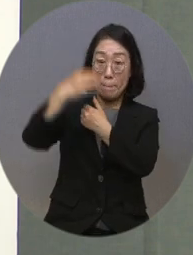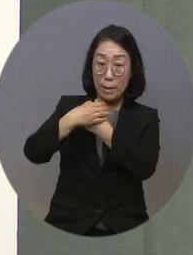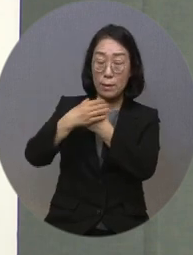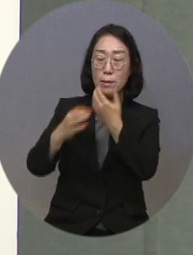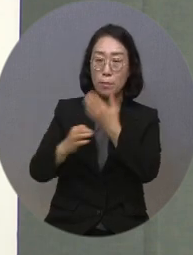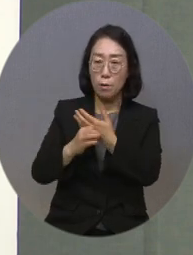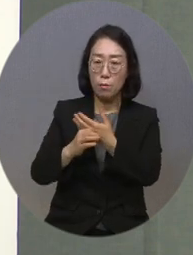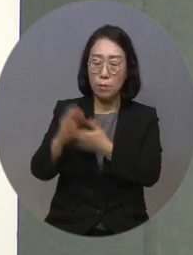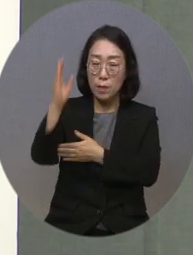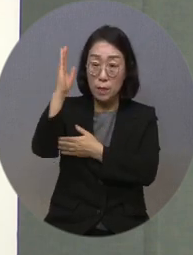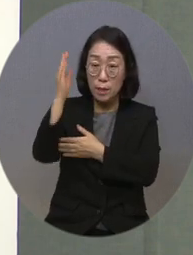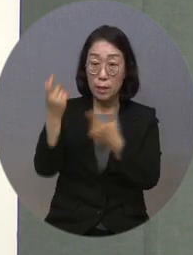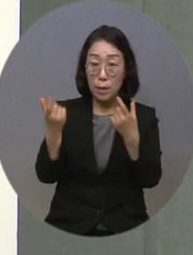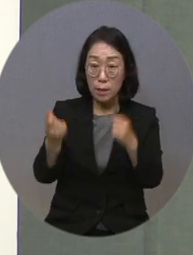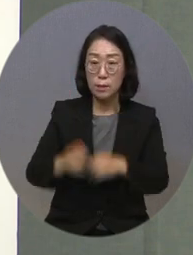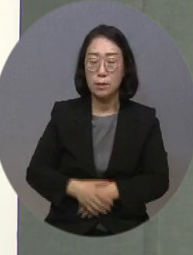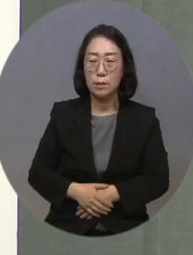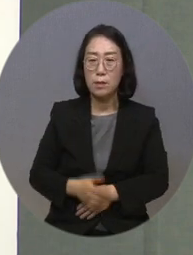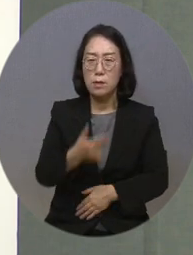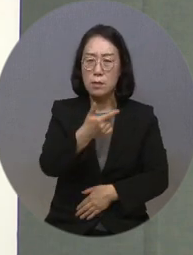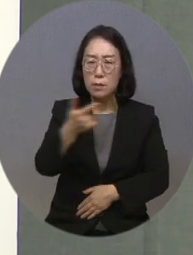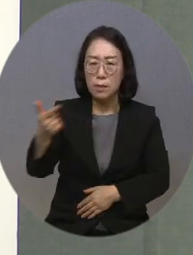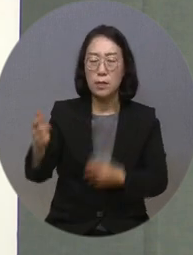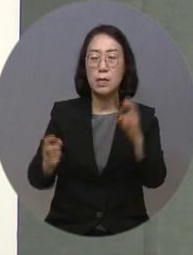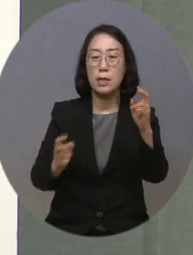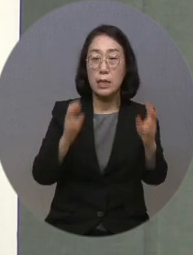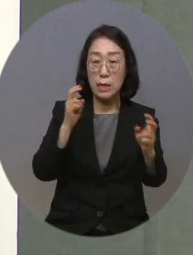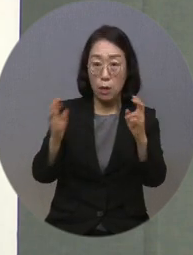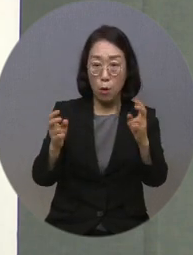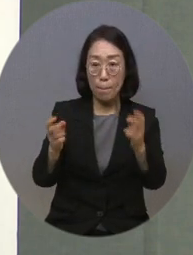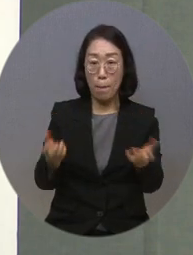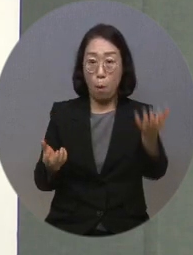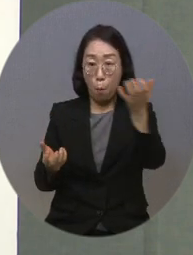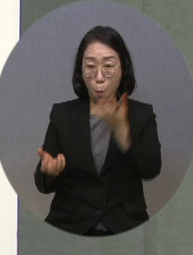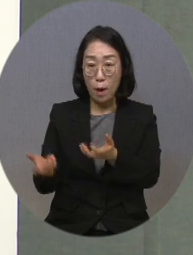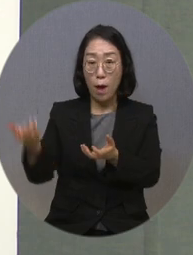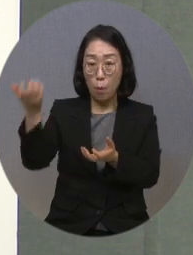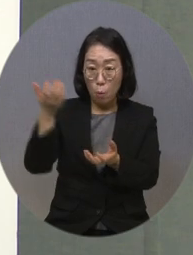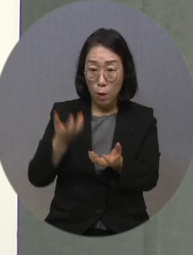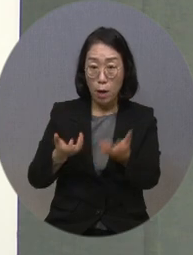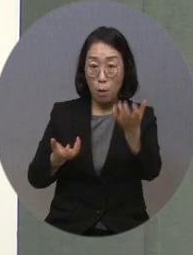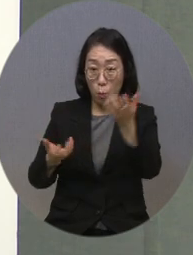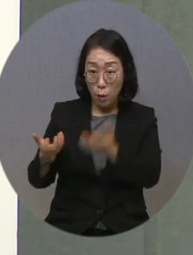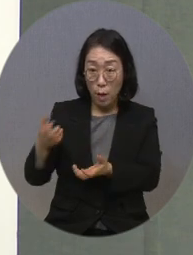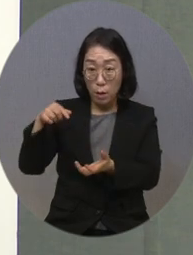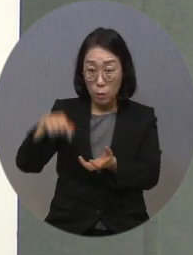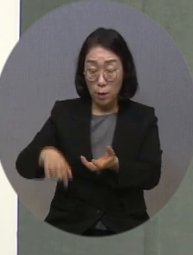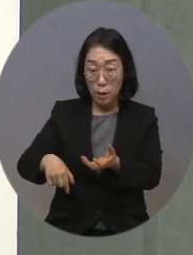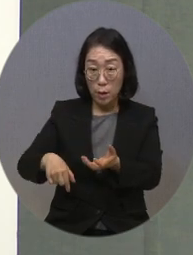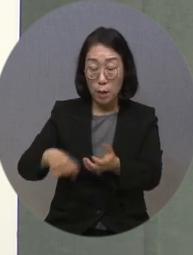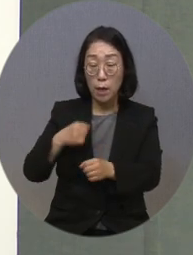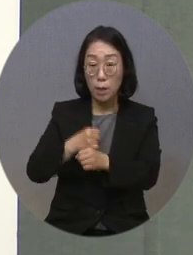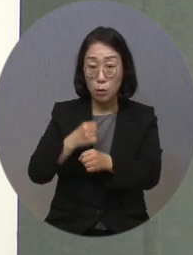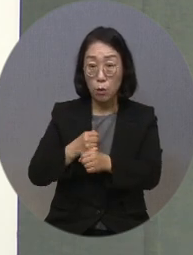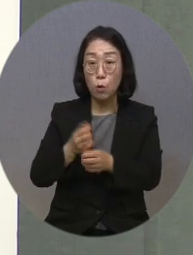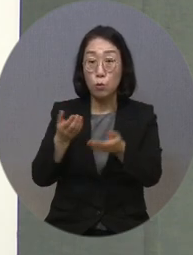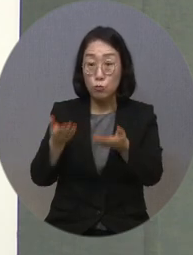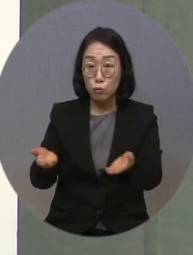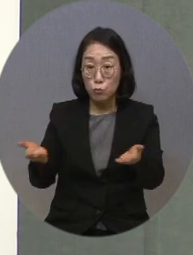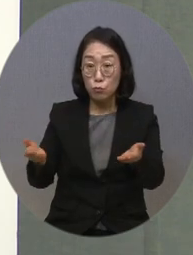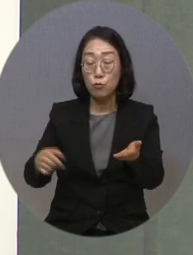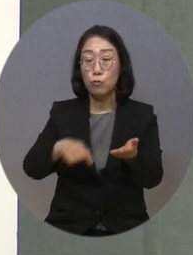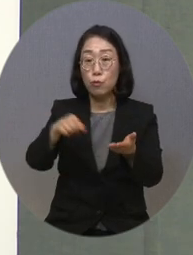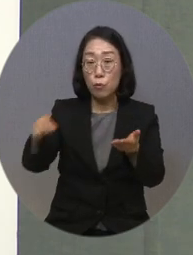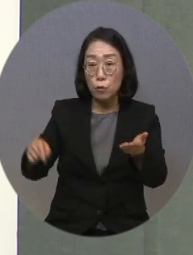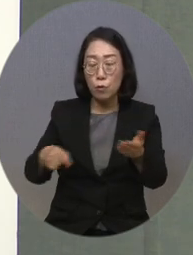말씀하신 것처럼 그 대기업들을 잘 유치해서 생산성을 높이고 거기에서 얻어지는 여러